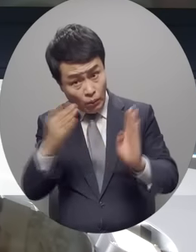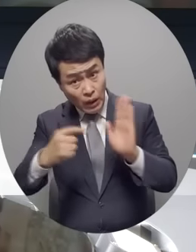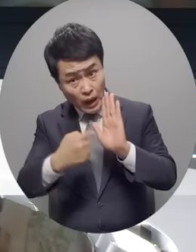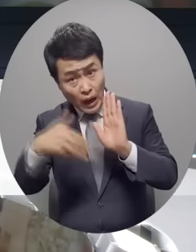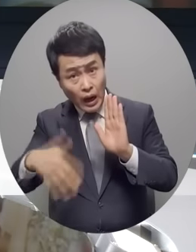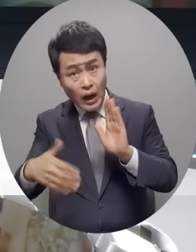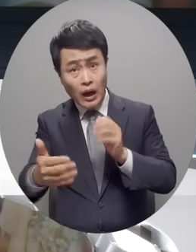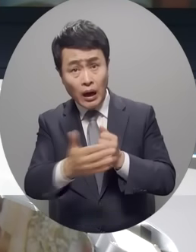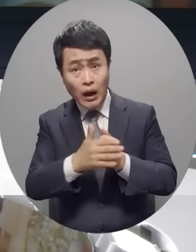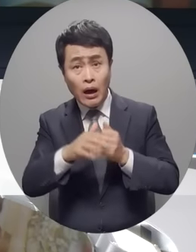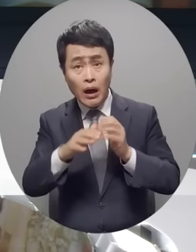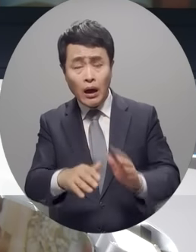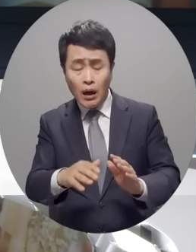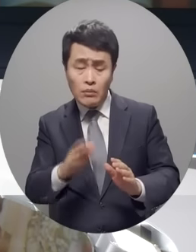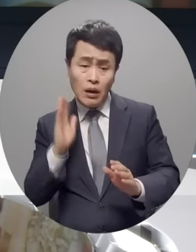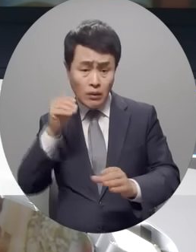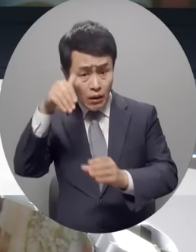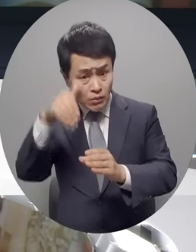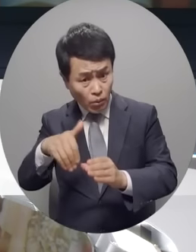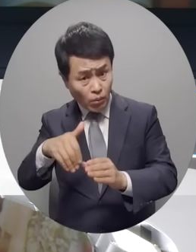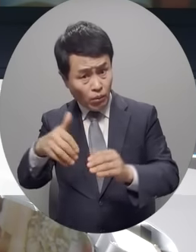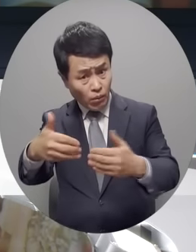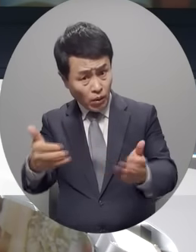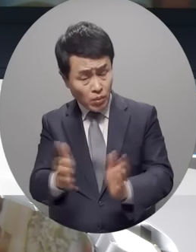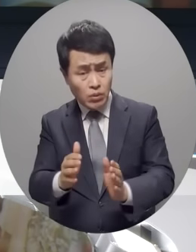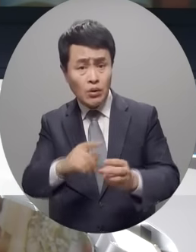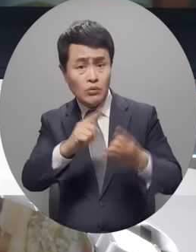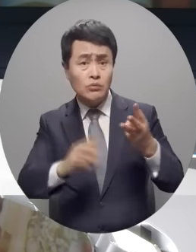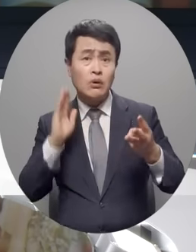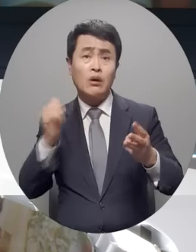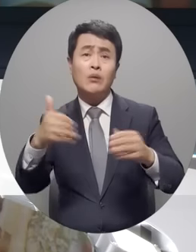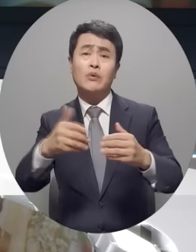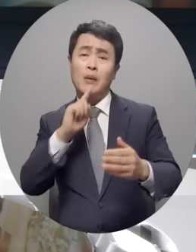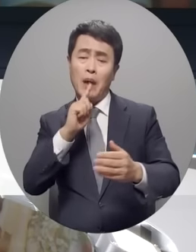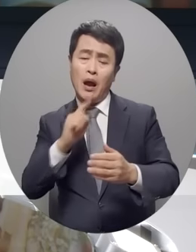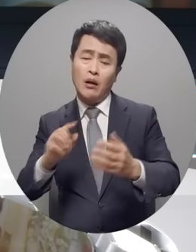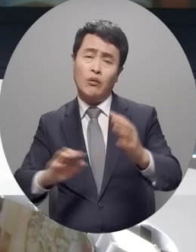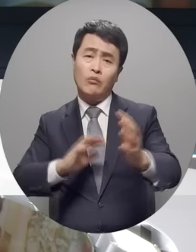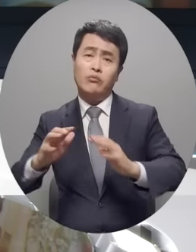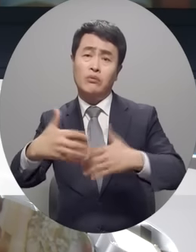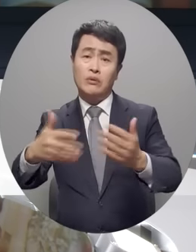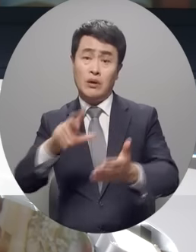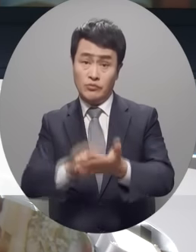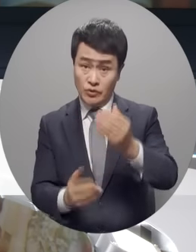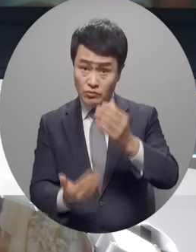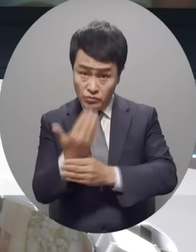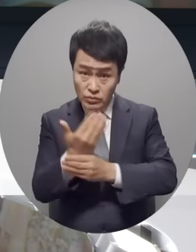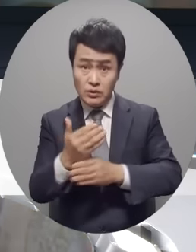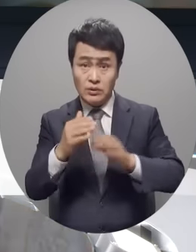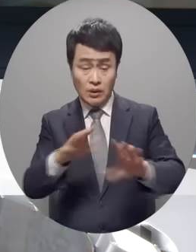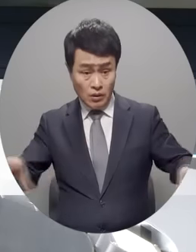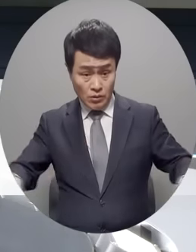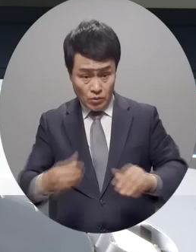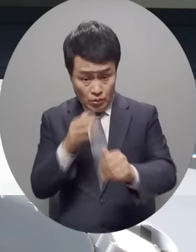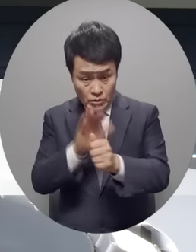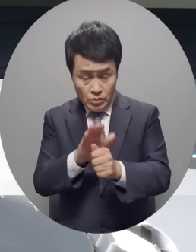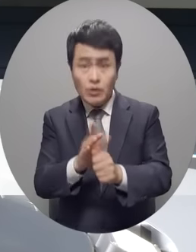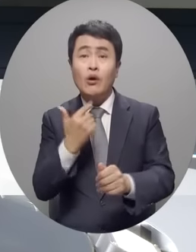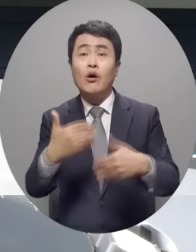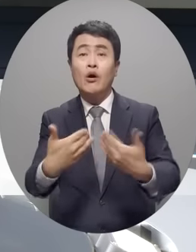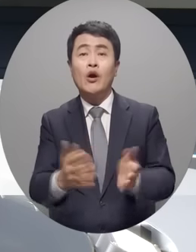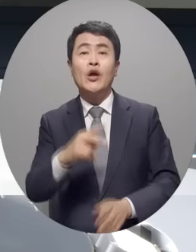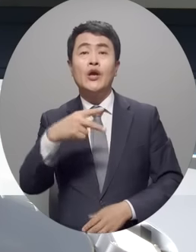후보 캠프에서 논의됐다는 정황이 추가로 공개됐습니다. 윤석열 캠프 정책총괄 지원실장을 지낸